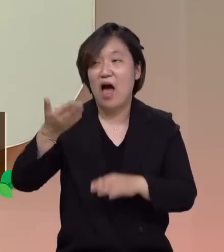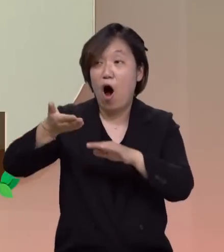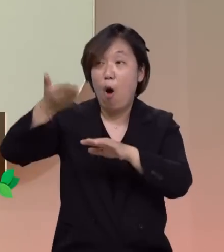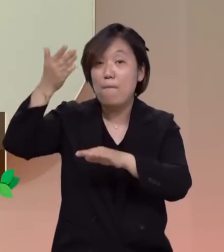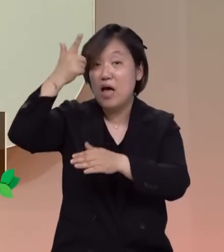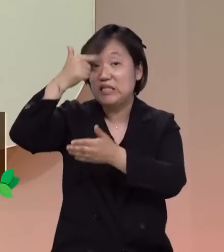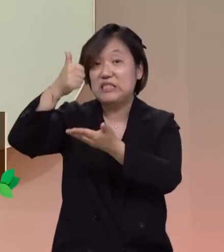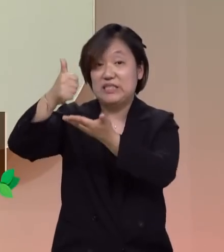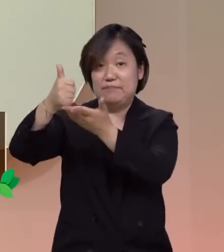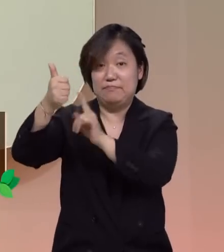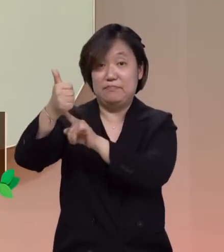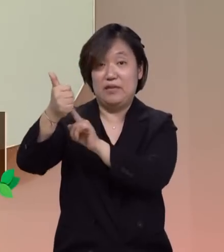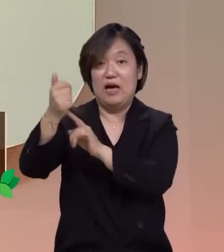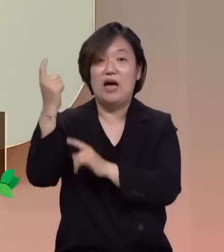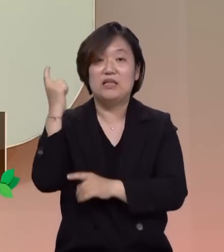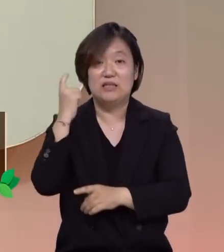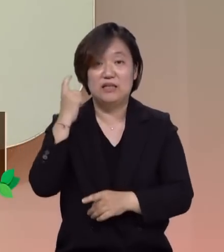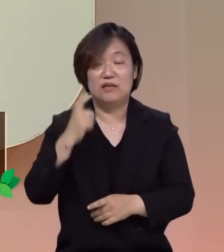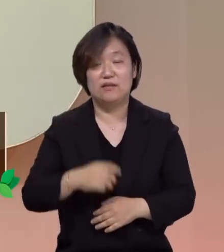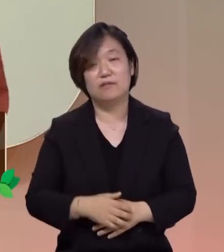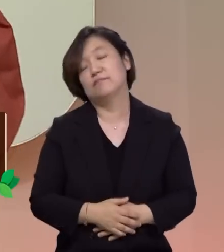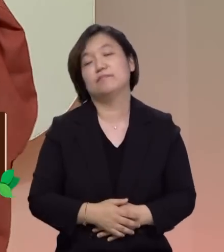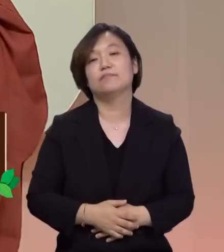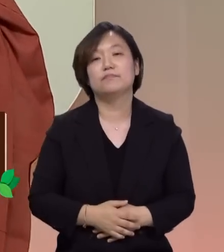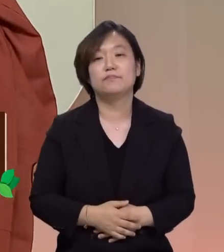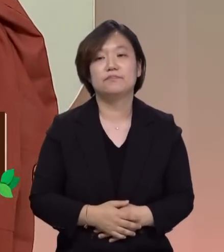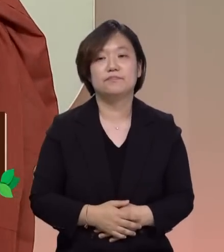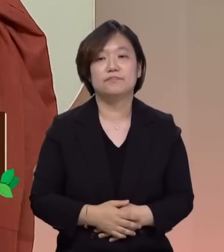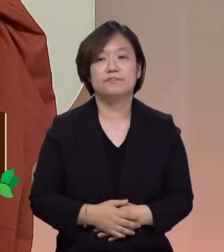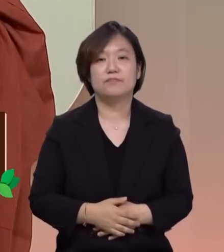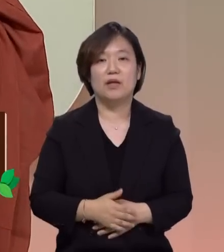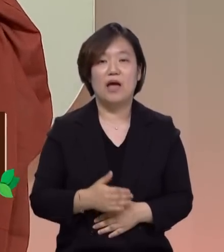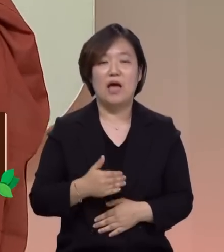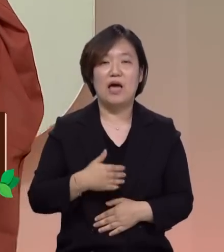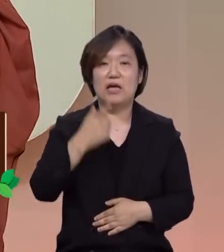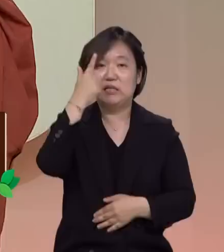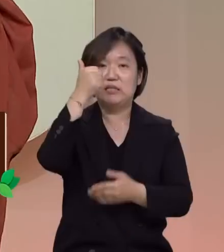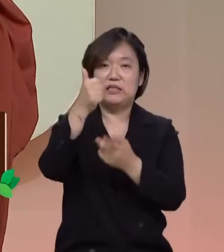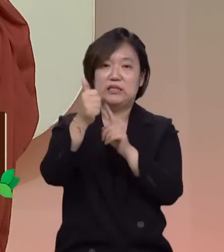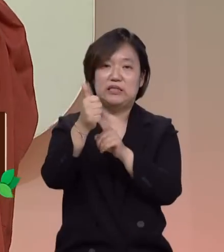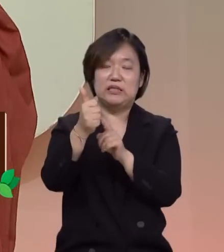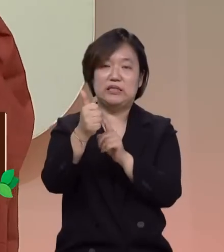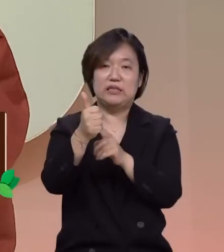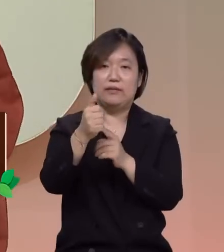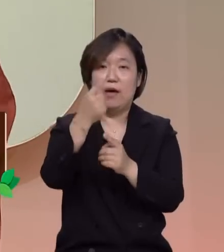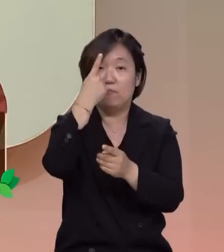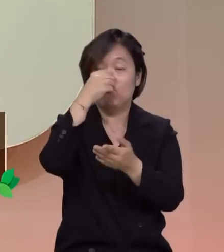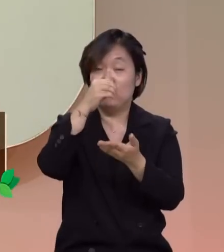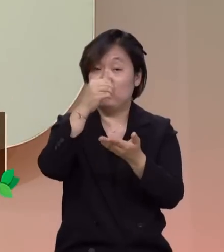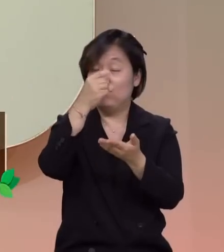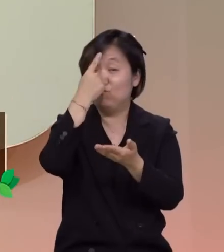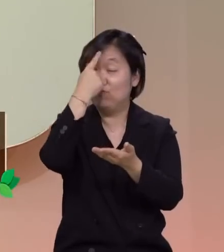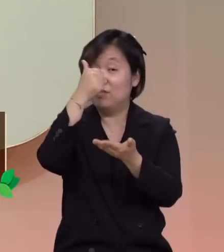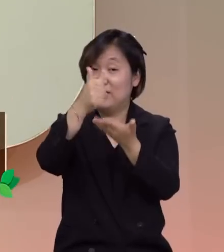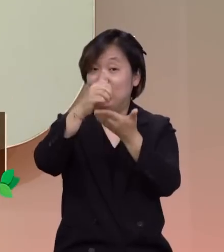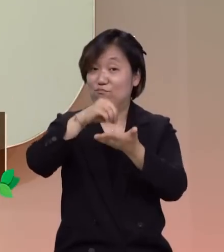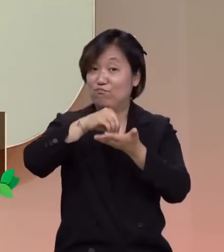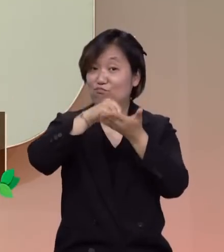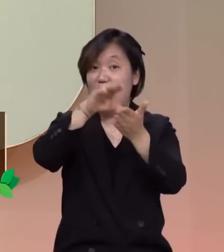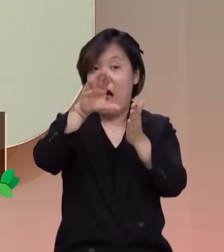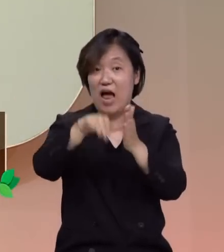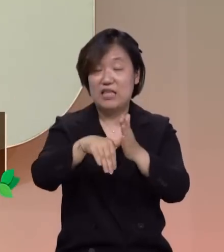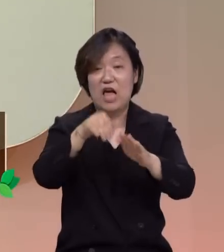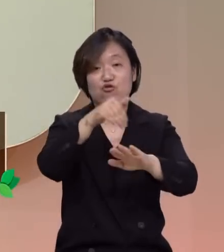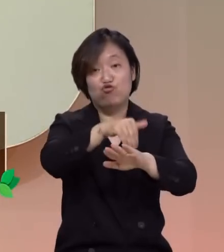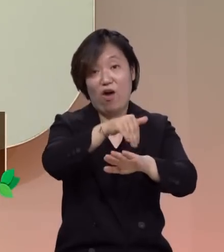이야기인데이 선배 스님께서 행자생활에 행자 생활을 1년 넘게